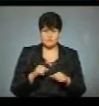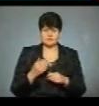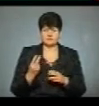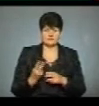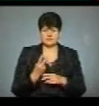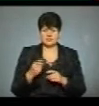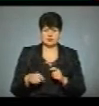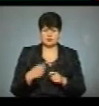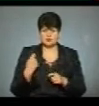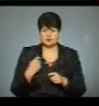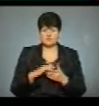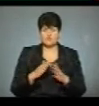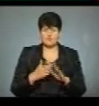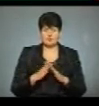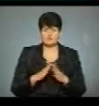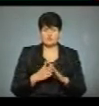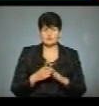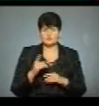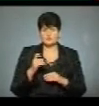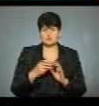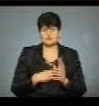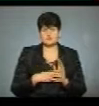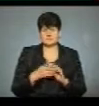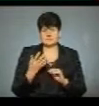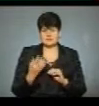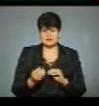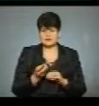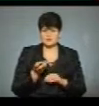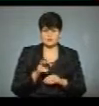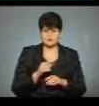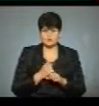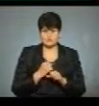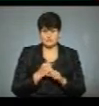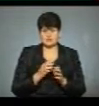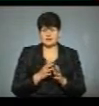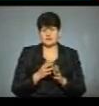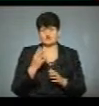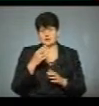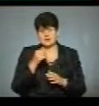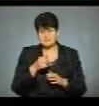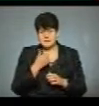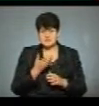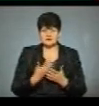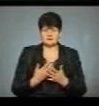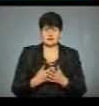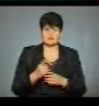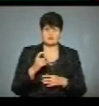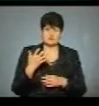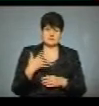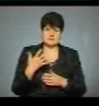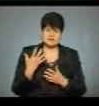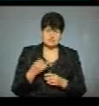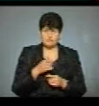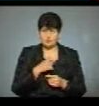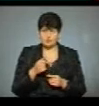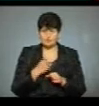двічі порушив умови трудового договору протягом 180 днів, не з'являвся на роботі понад 4 місяці поспіль або 150 днів протягом